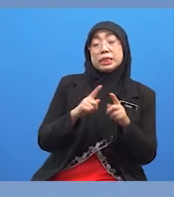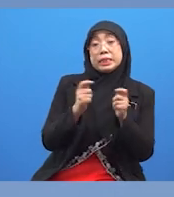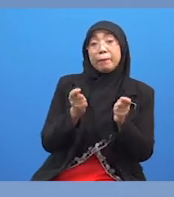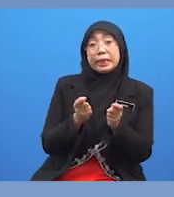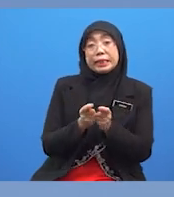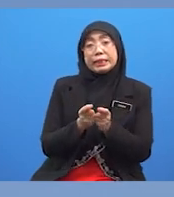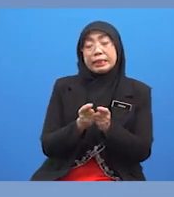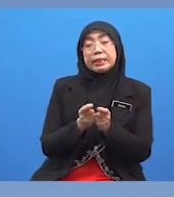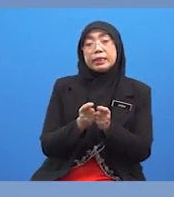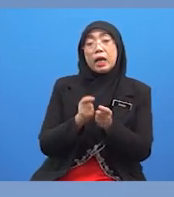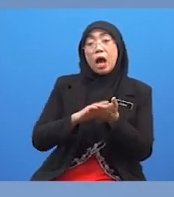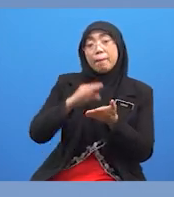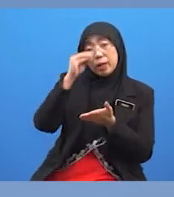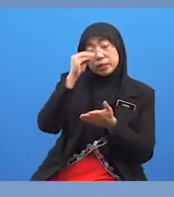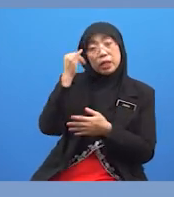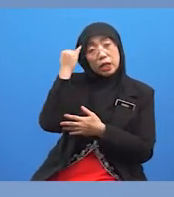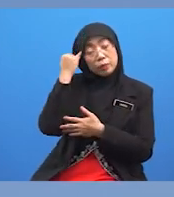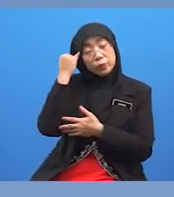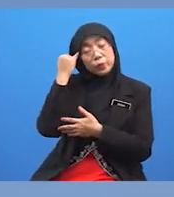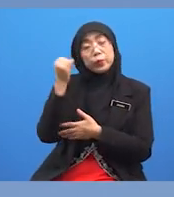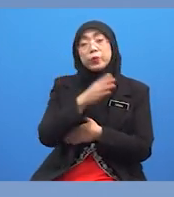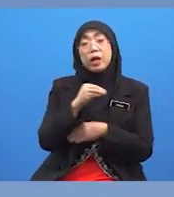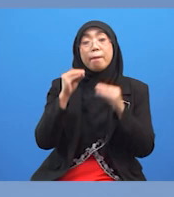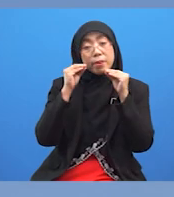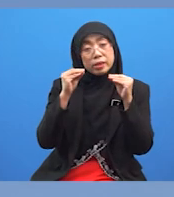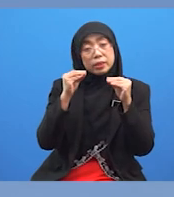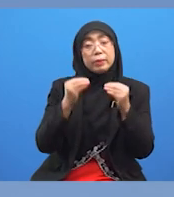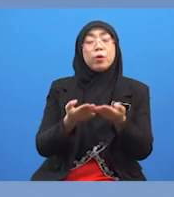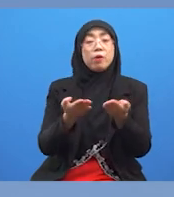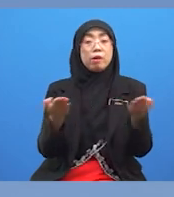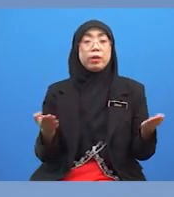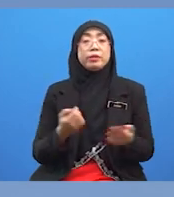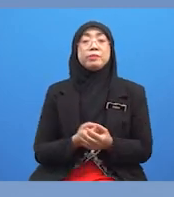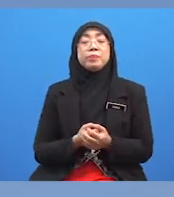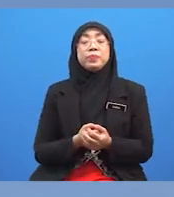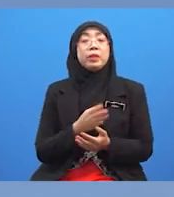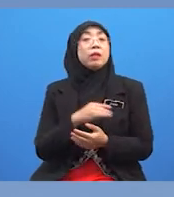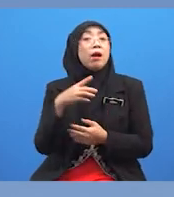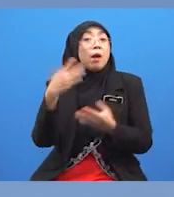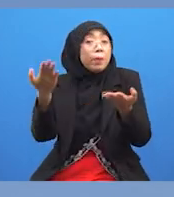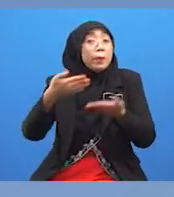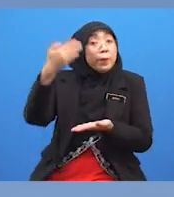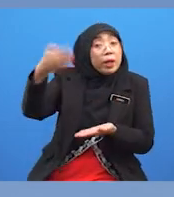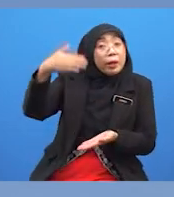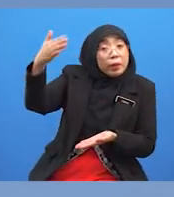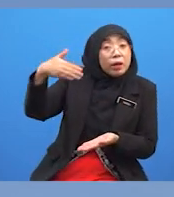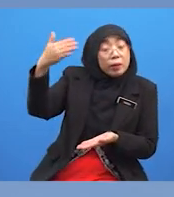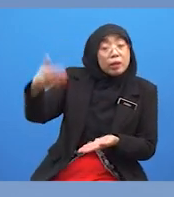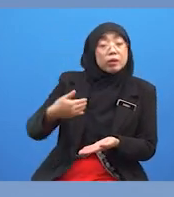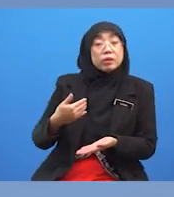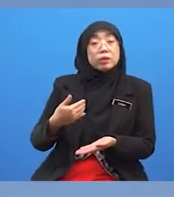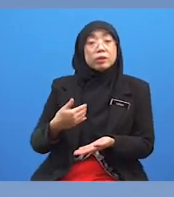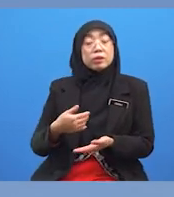dan mengajarkannya. Selain itu, menjalankan dakwah mengajak manusia bertakwa kepada